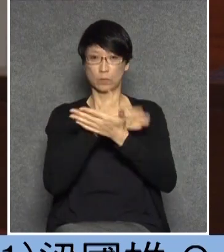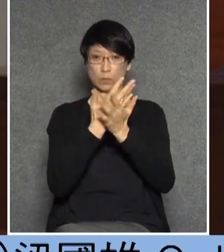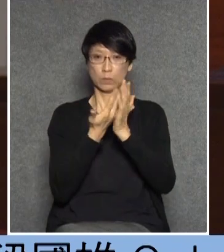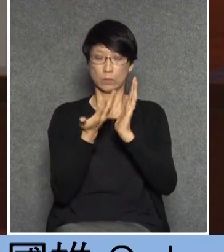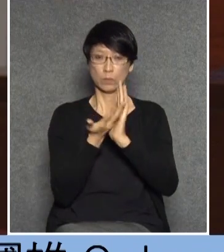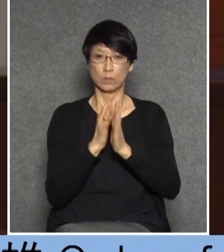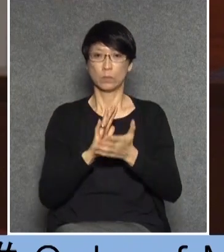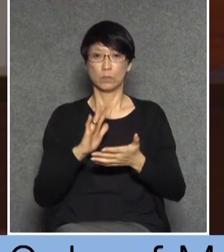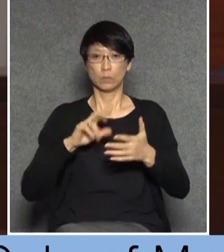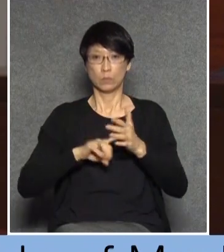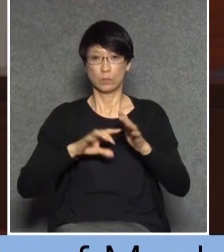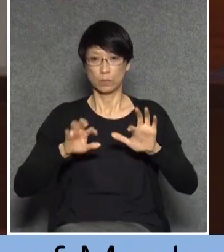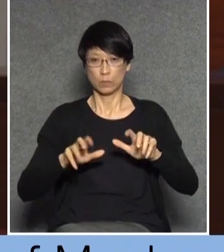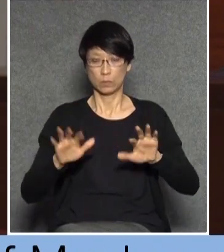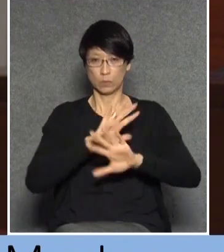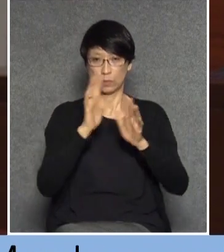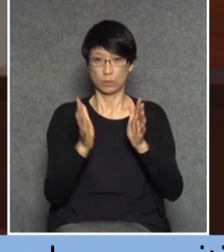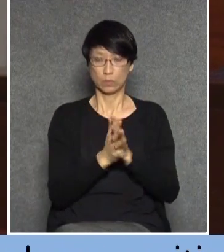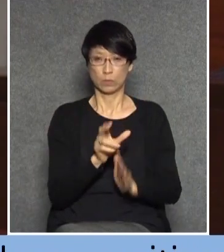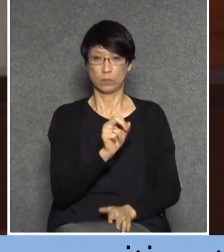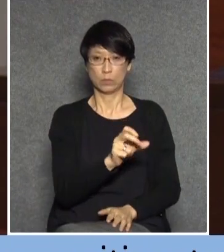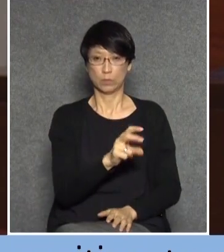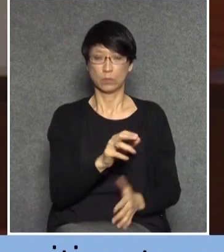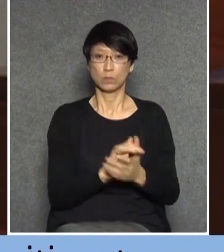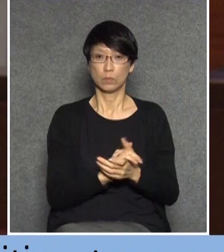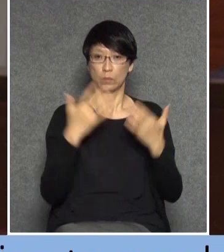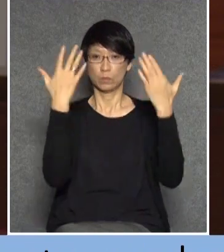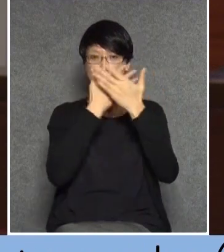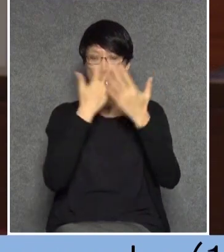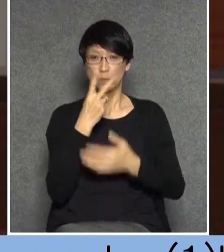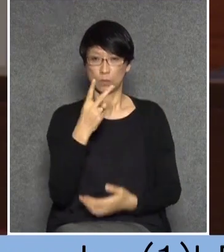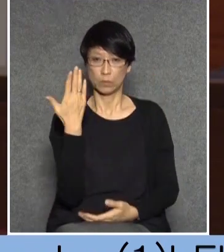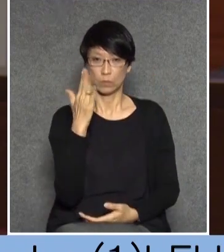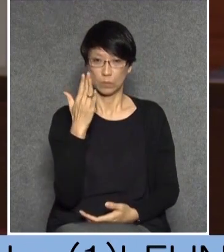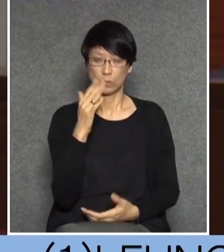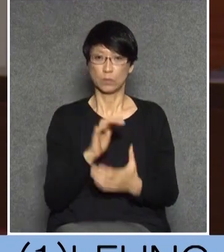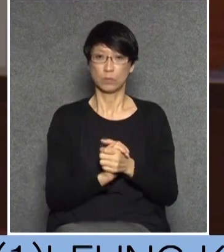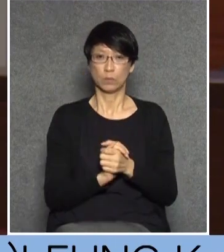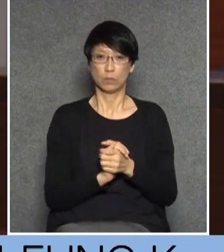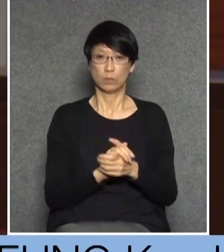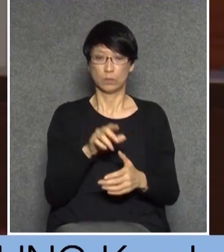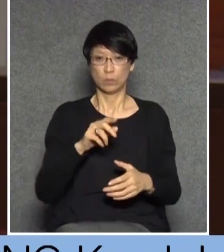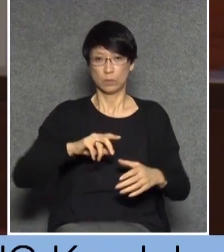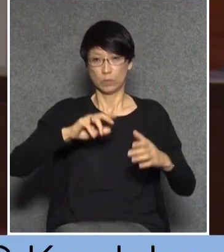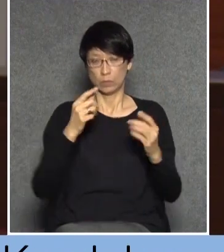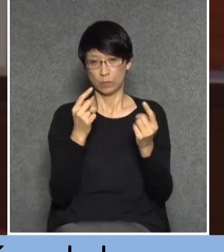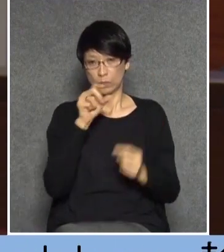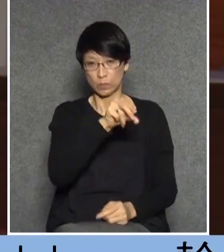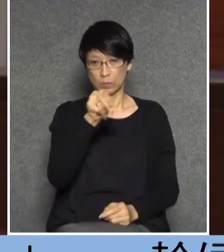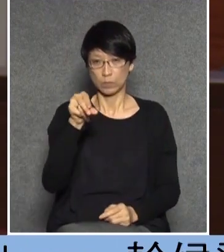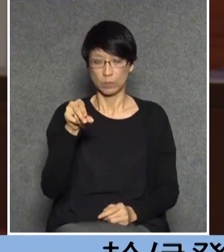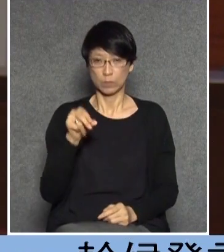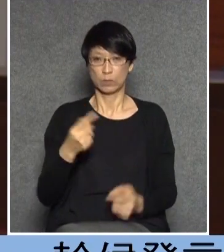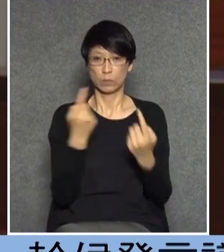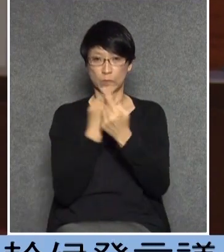的電腦硬件就舊機照用，只是換一些二手和非原廠零件來頂替。 去年